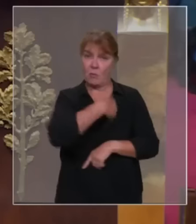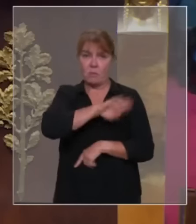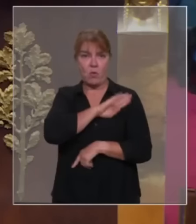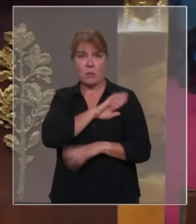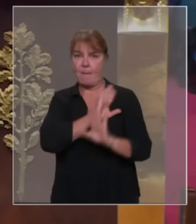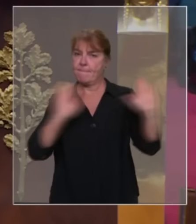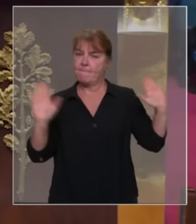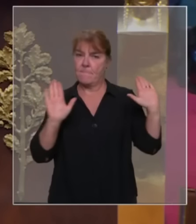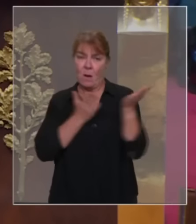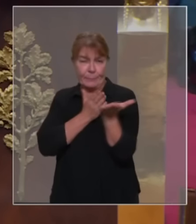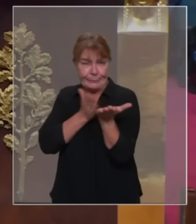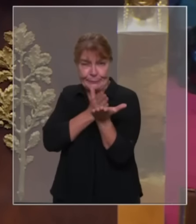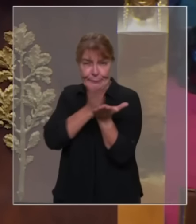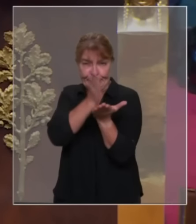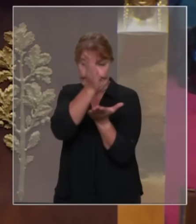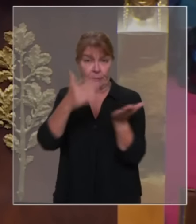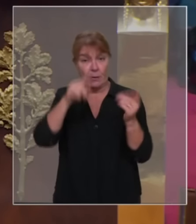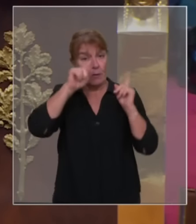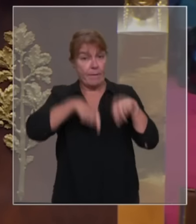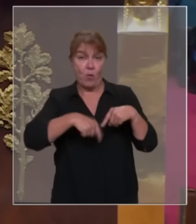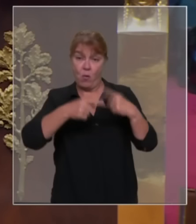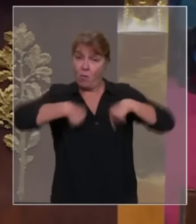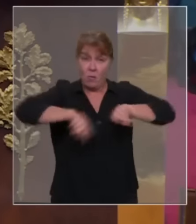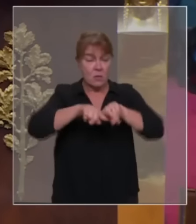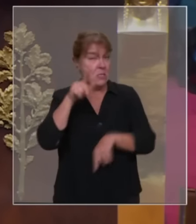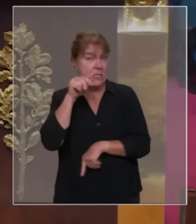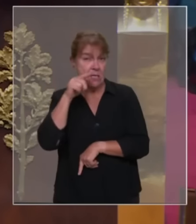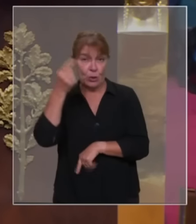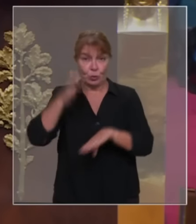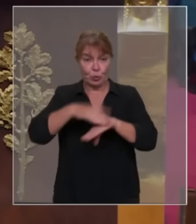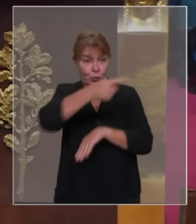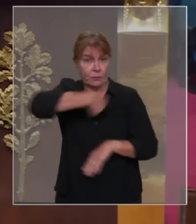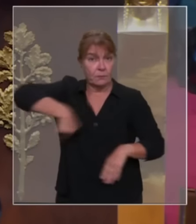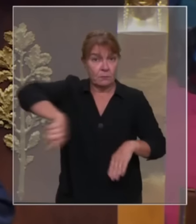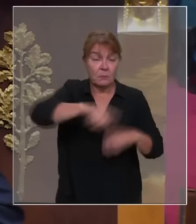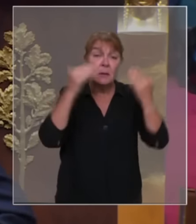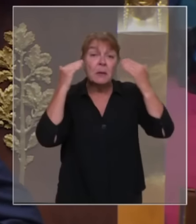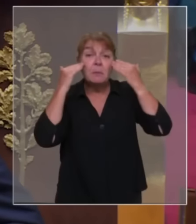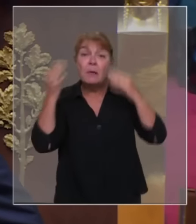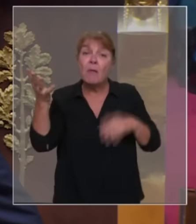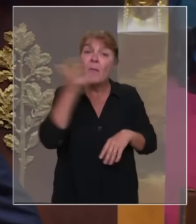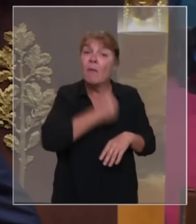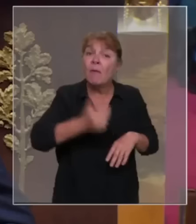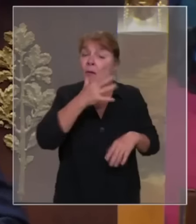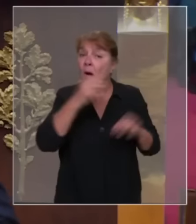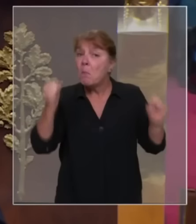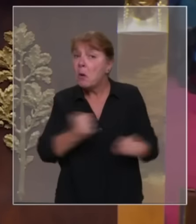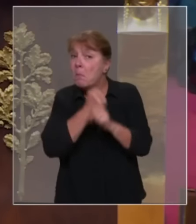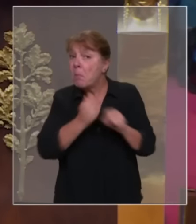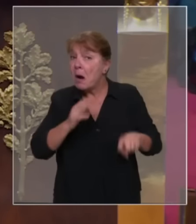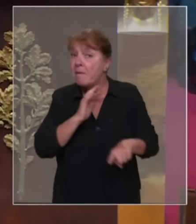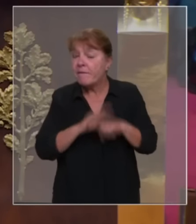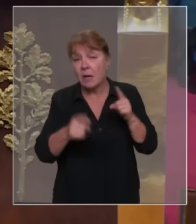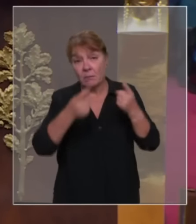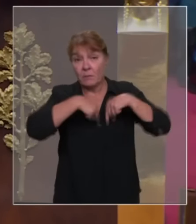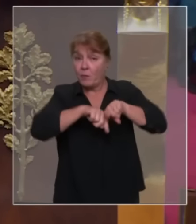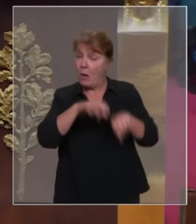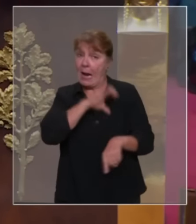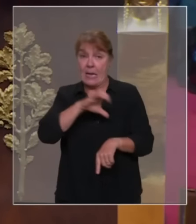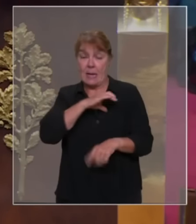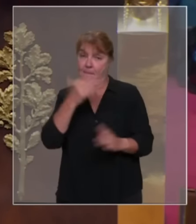crête. Nous devons faire beaucoup. Et si nous n'arrivons pas à faire beaucoup dans tous les domaines, nous devons faire